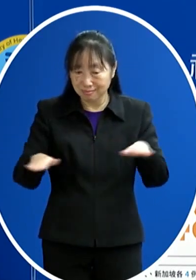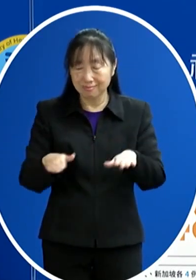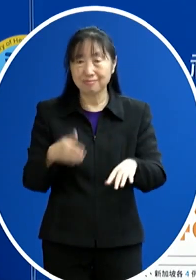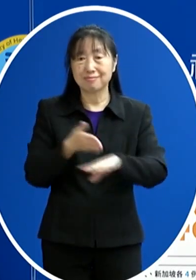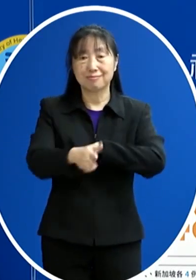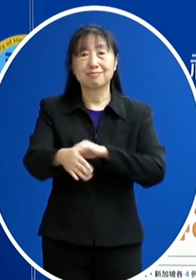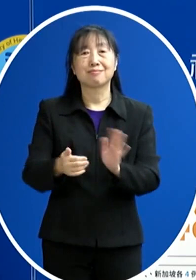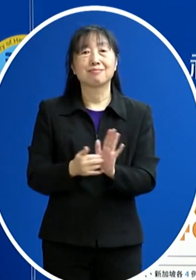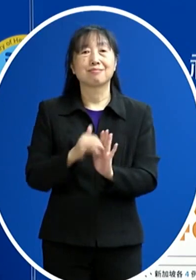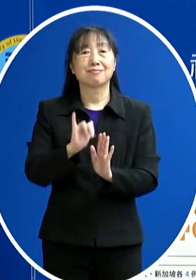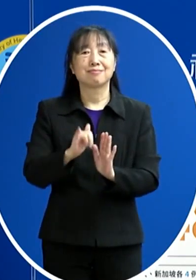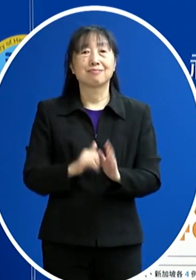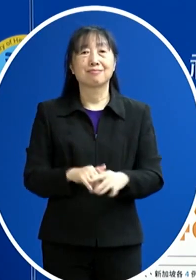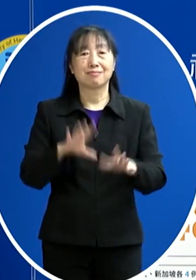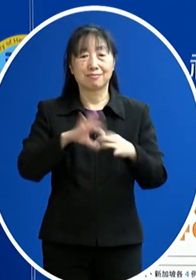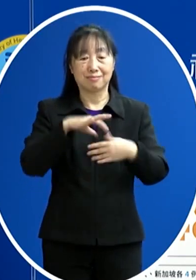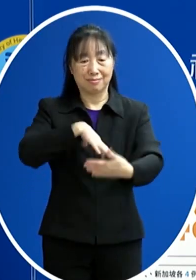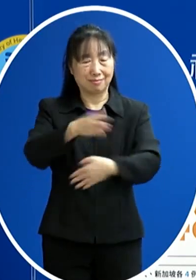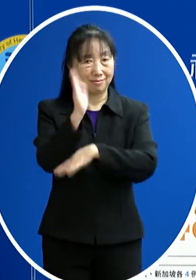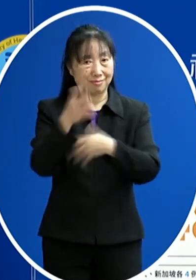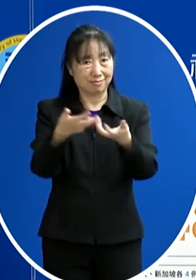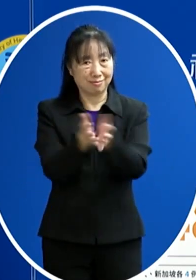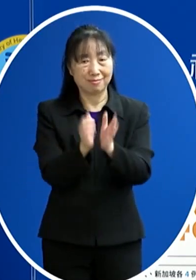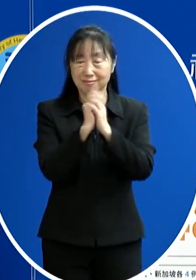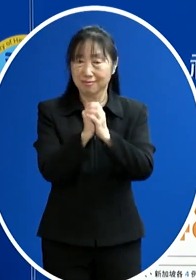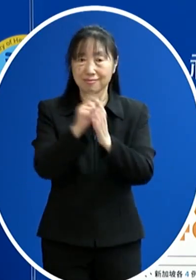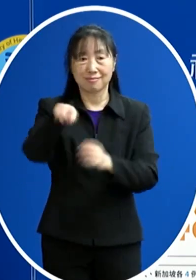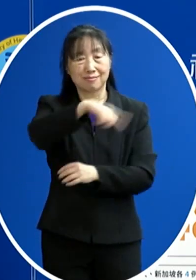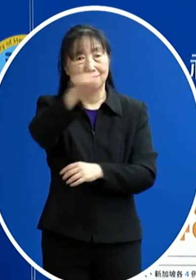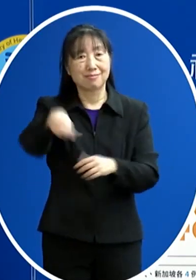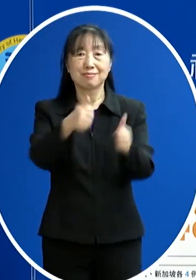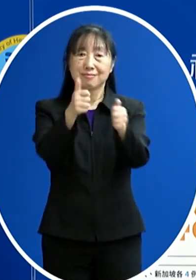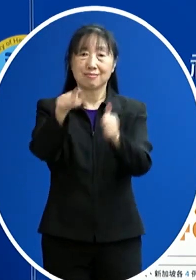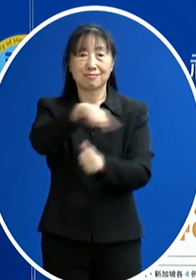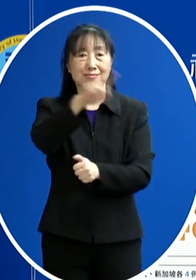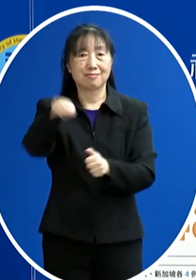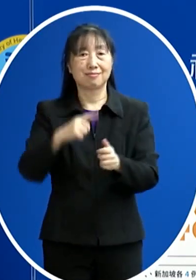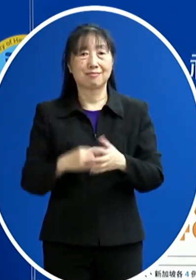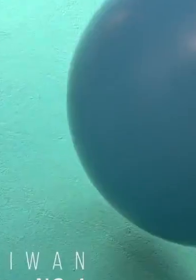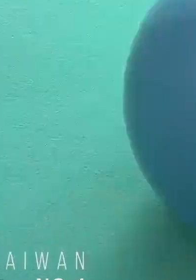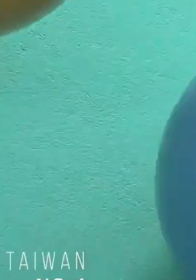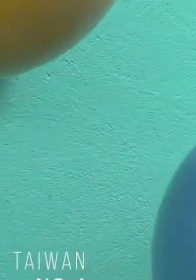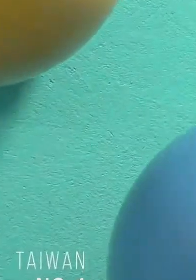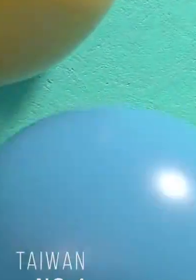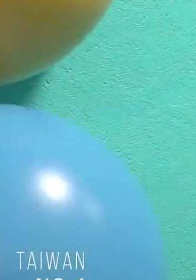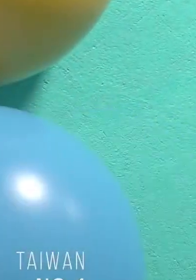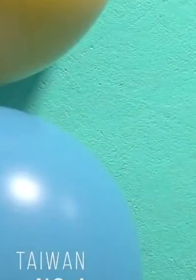波的疫情。在这里啊，内政部特别来拜托大家，感谢大家，谢谢大家。